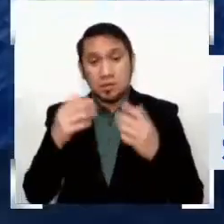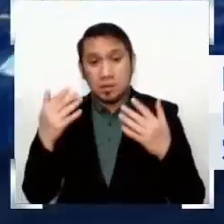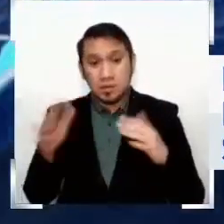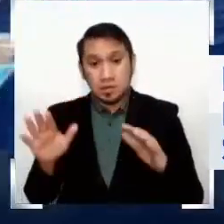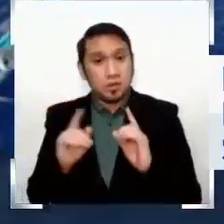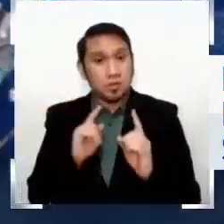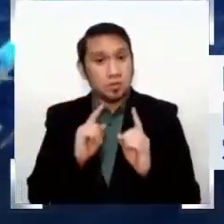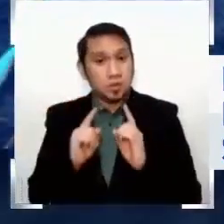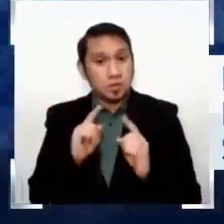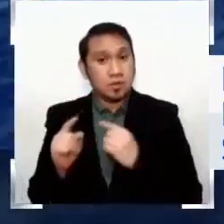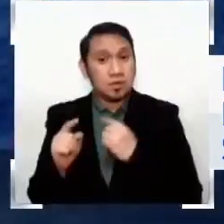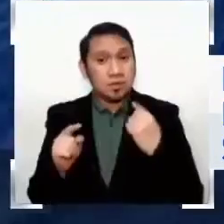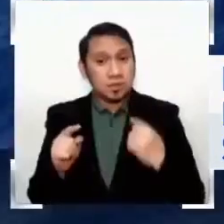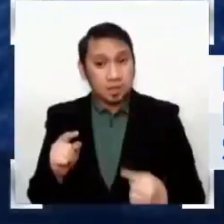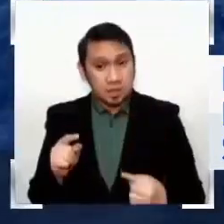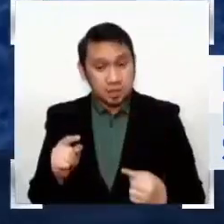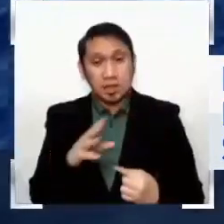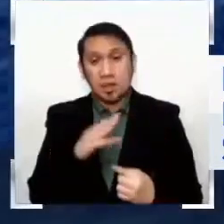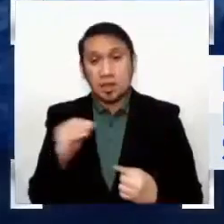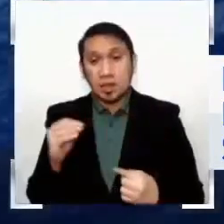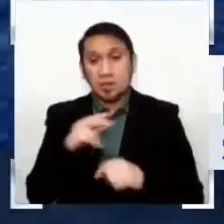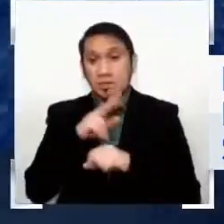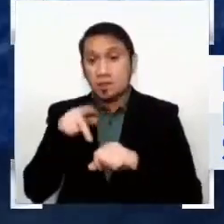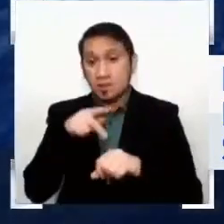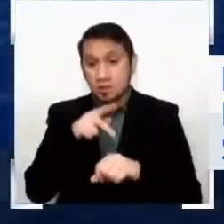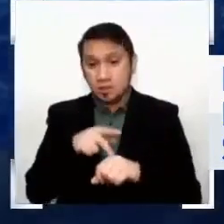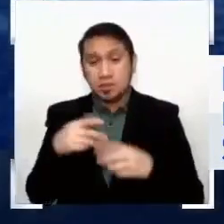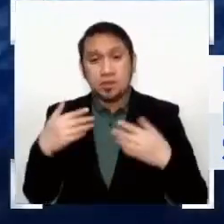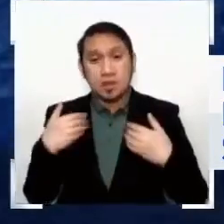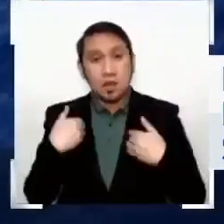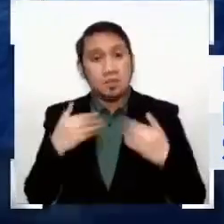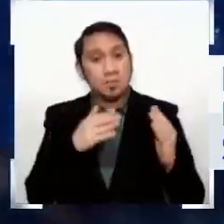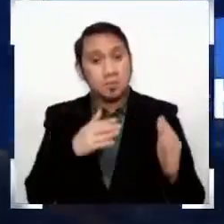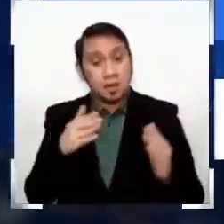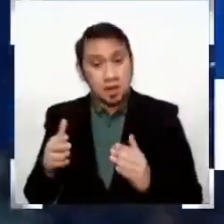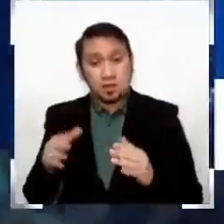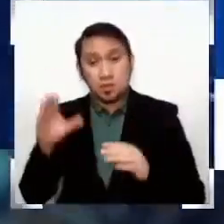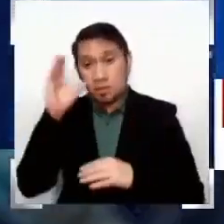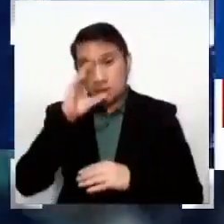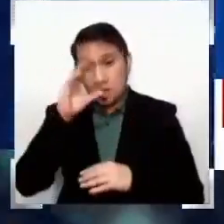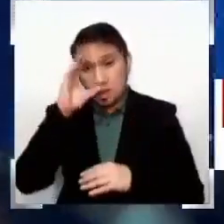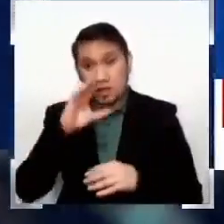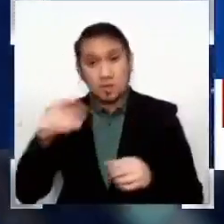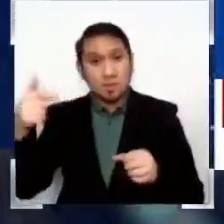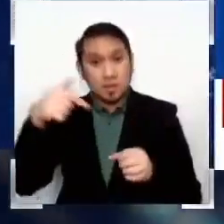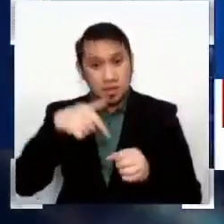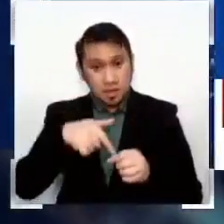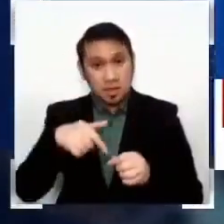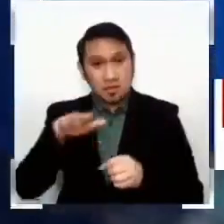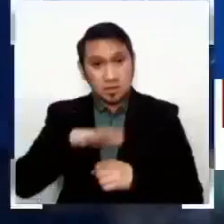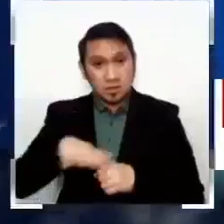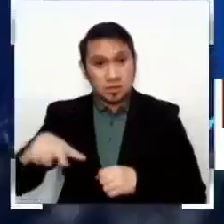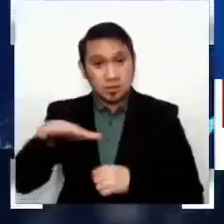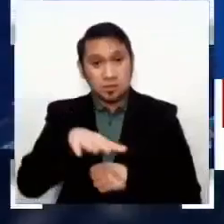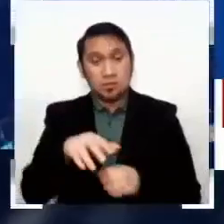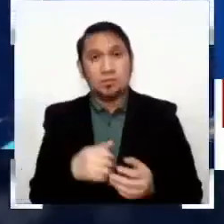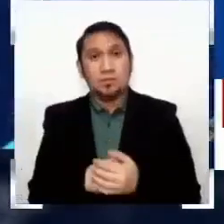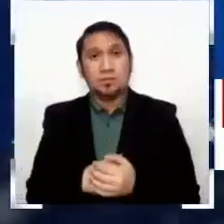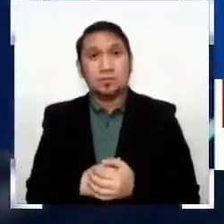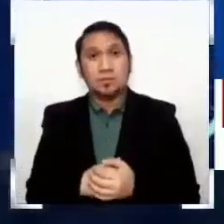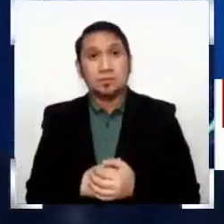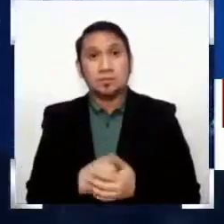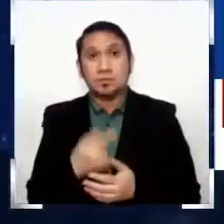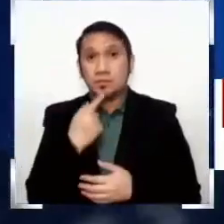at Pilipinas kung saan binalak gawin ang oil exploration sa Recto Bank. They don't want to explore with us because sabi nila they